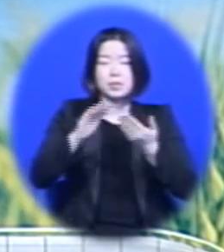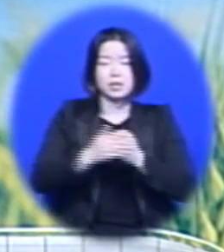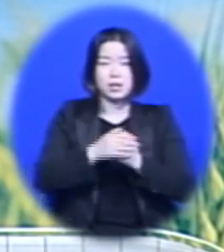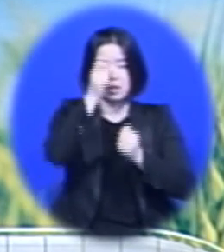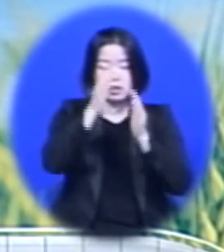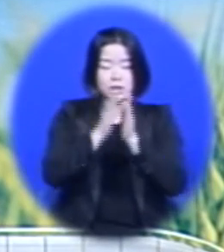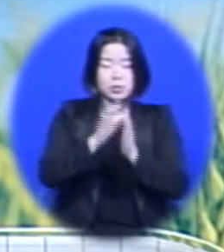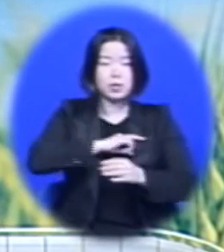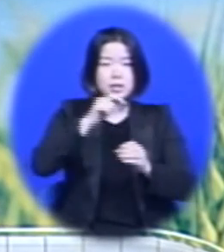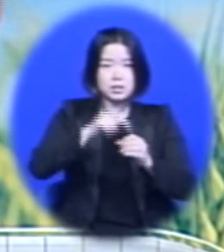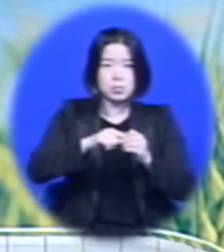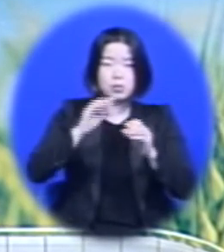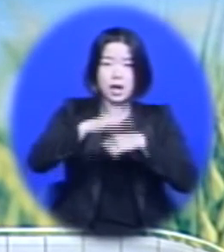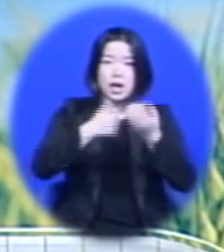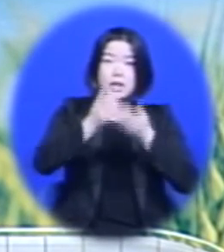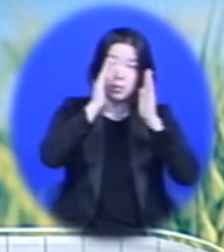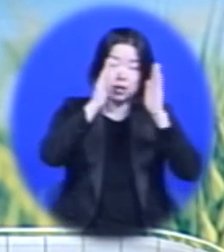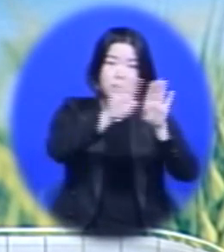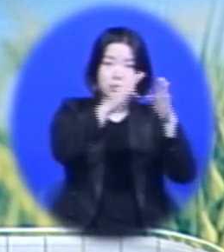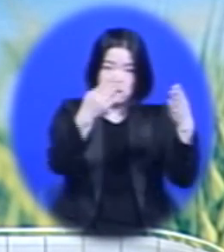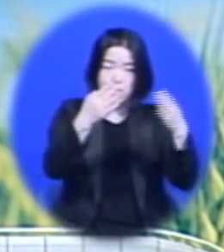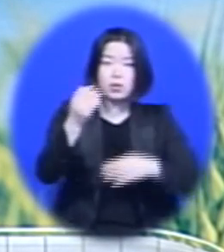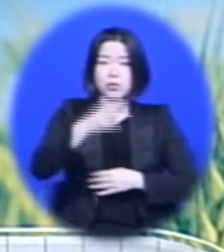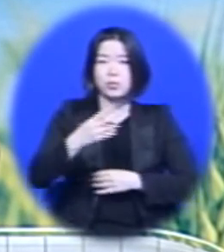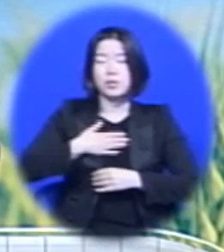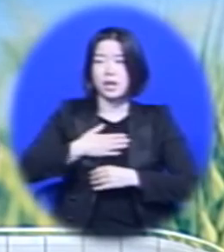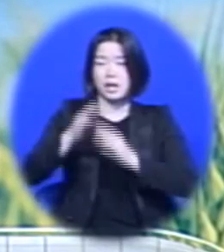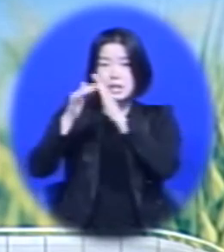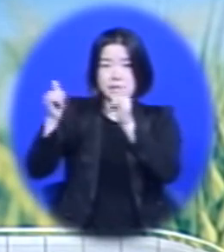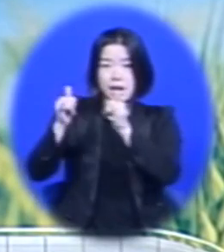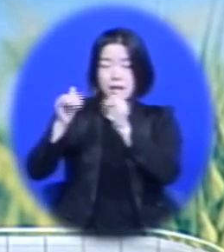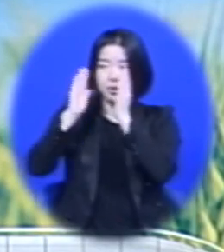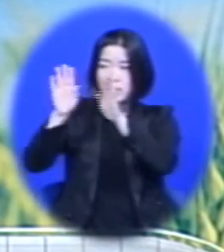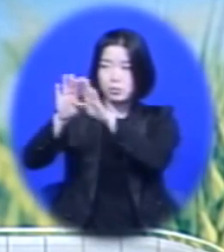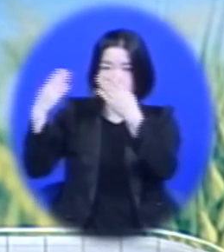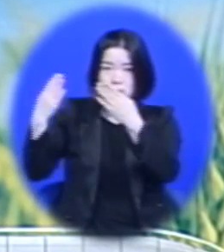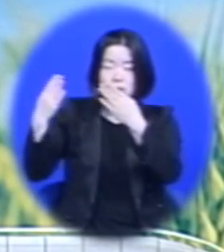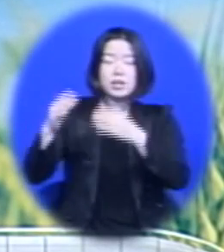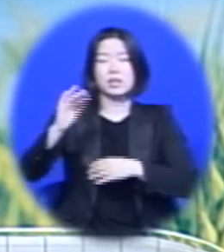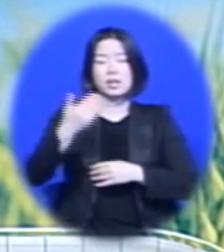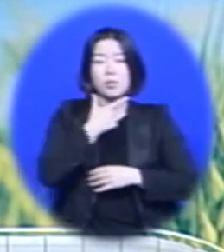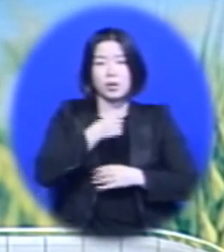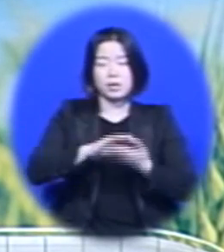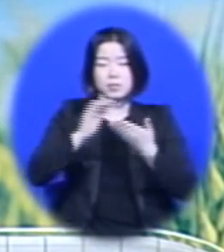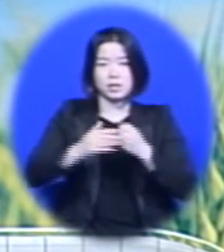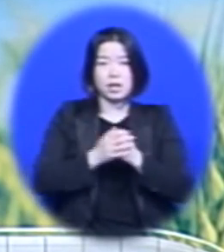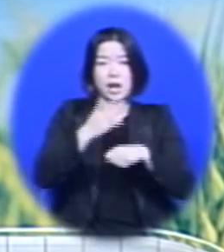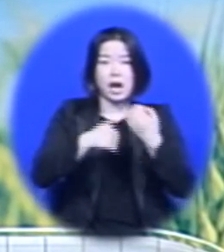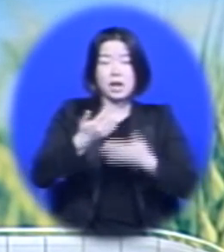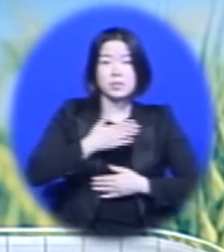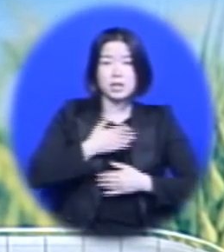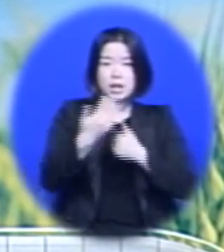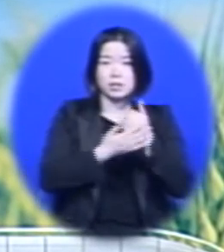기도할 제목은 하나님을 향하여도 문이 열리고 내가 사람들을 향하여도 문이 활짝 열린 자가 되기를 원합니다. 하나님, 제가